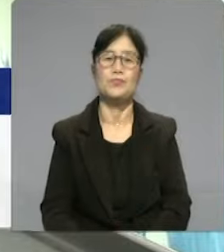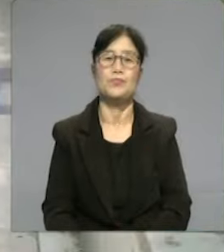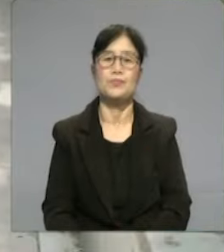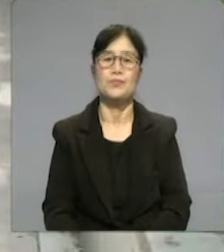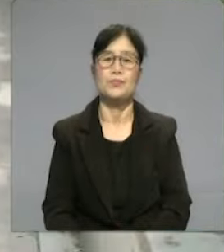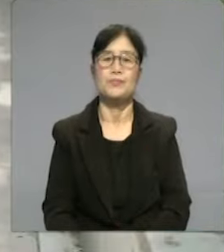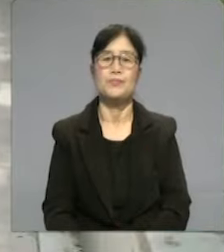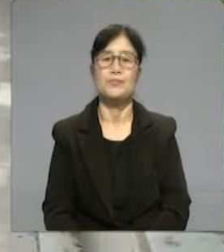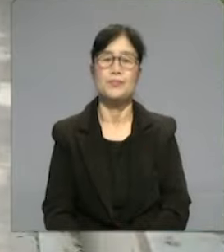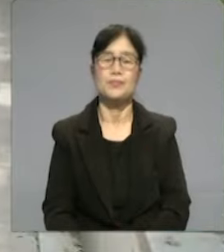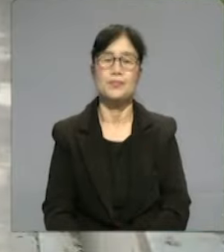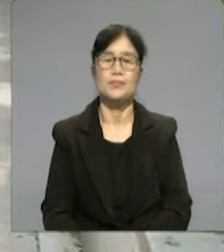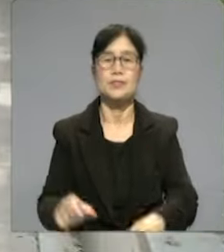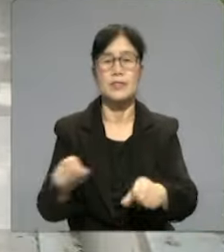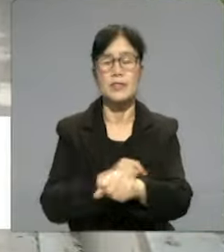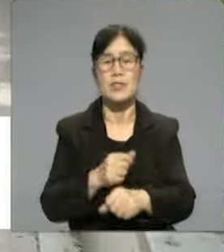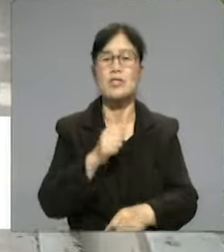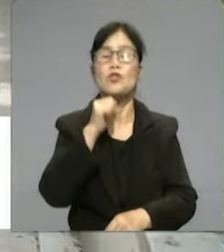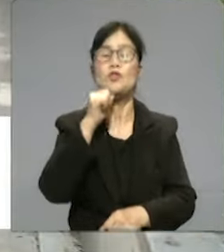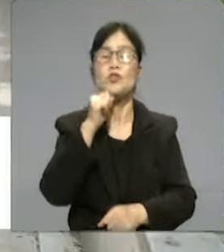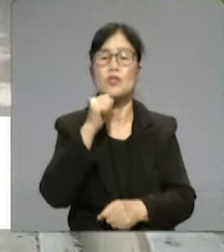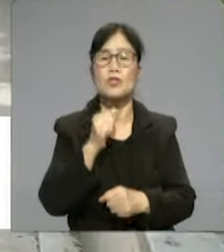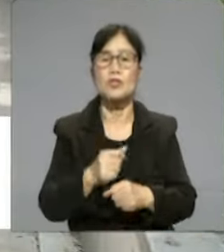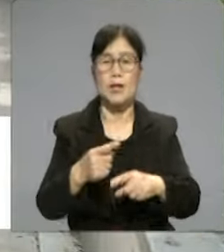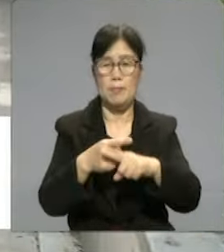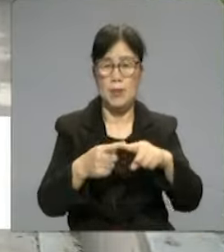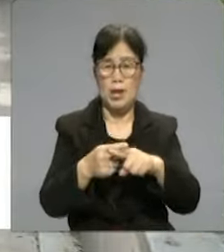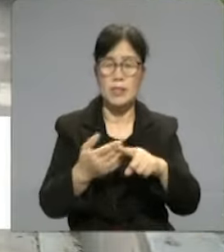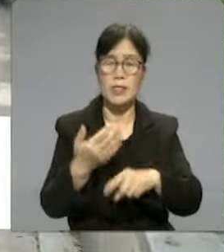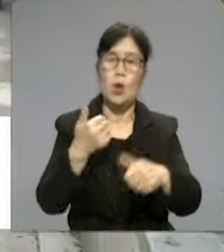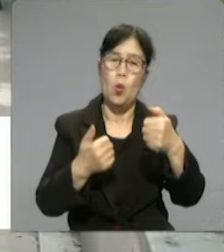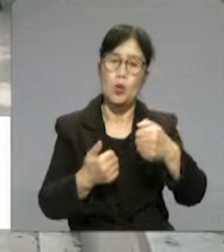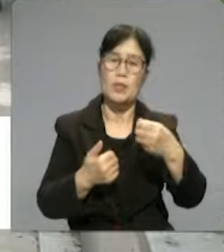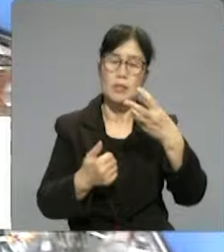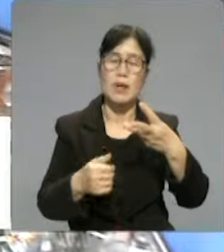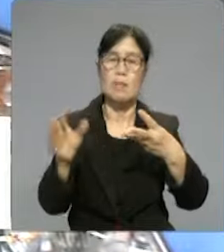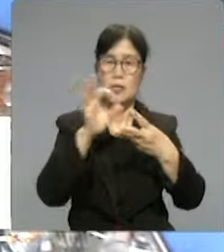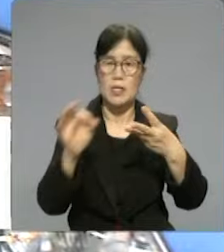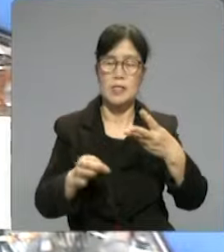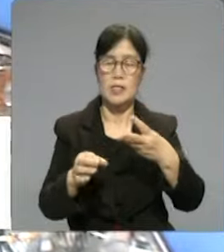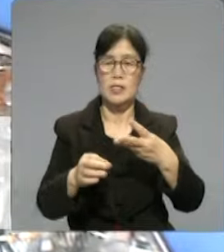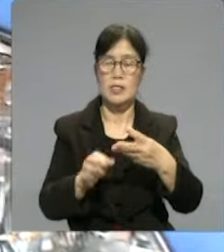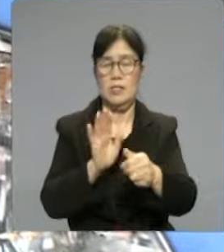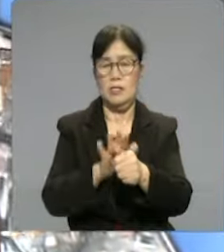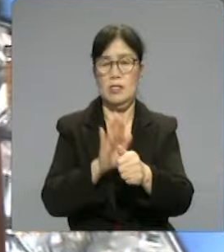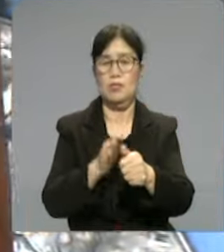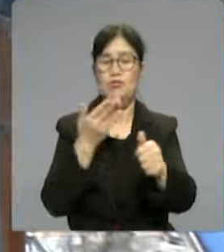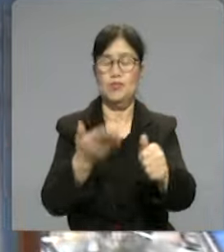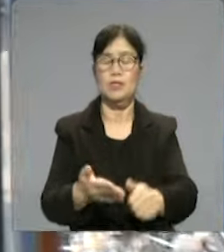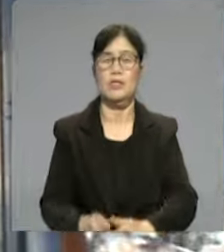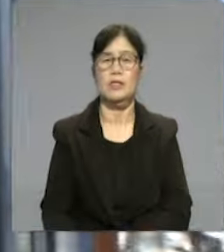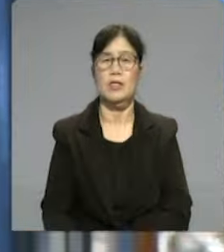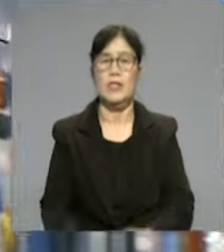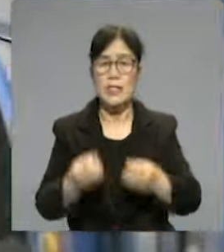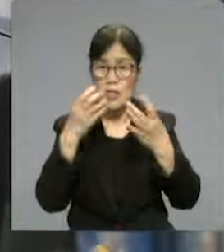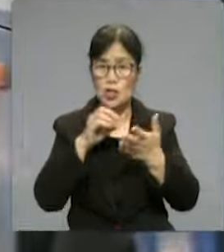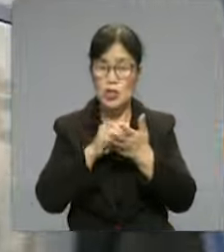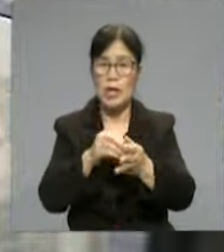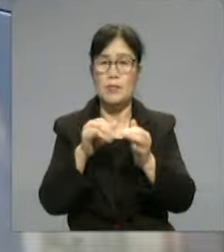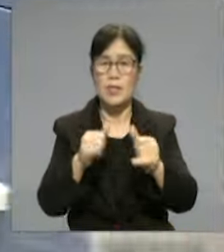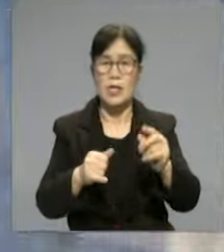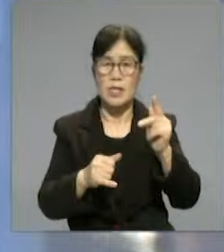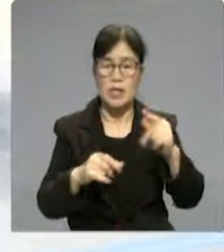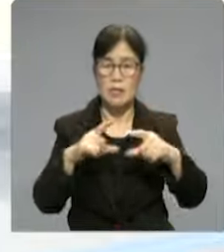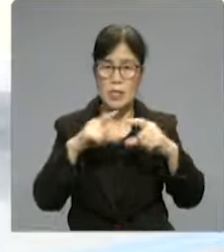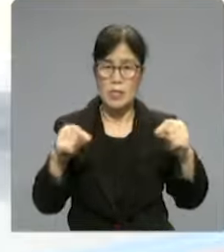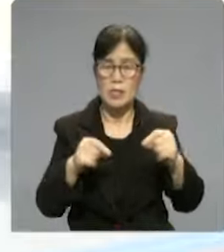있습니다. 특히 저소득층은 절반이 넘는 53% 혜택이 주어집니다. 신규 가입자는